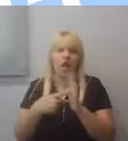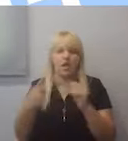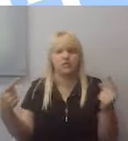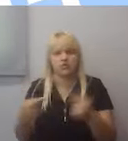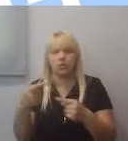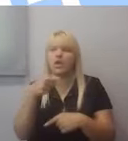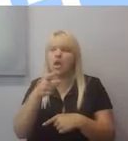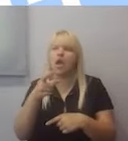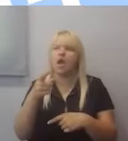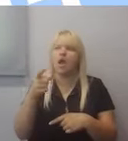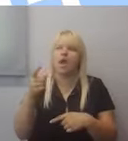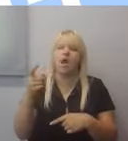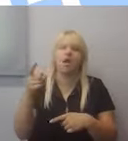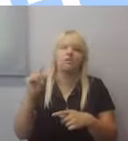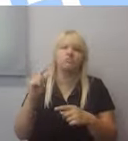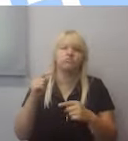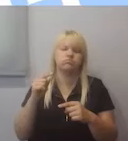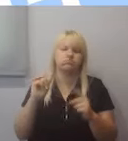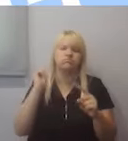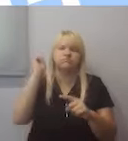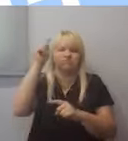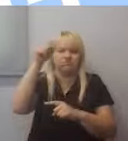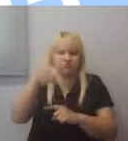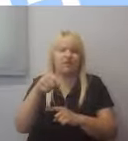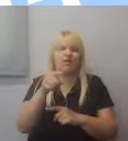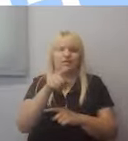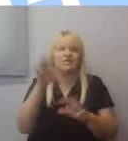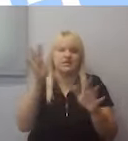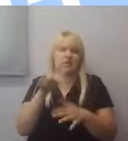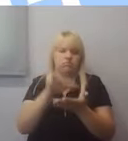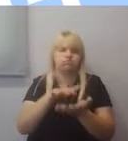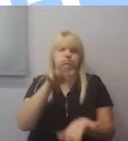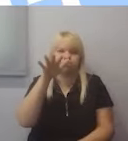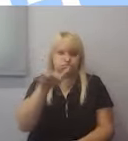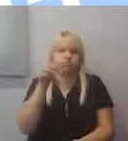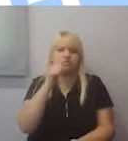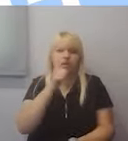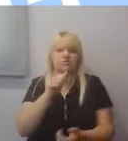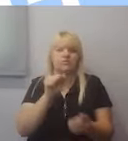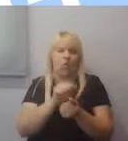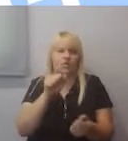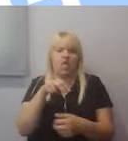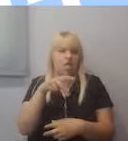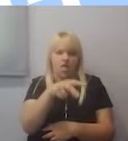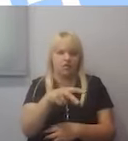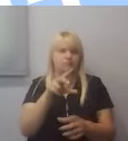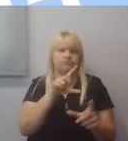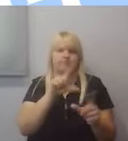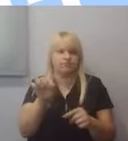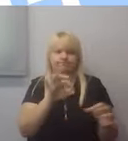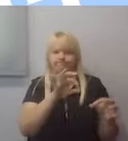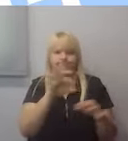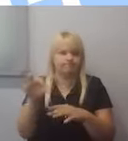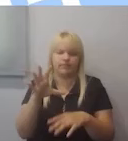ļoti tur mēdz kā saka sasniegts sniegs tā ka tur pa savzemi vispār loģistikas nekādas ja bet